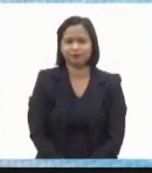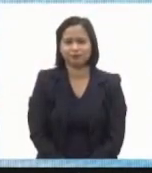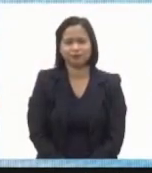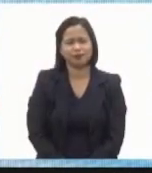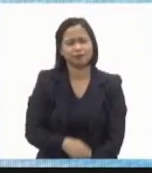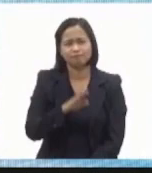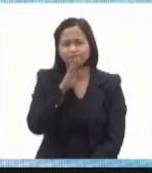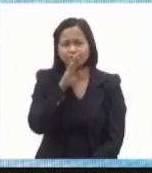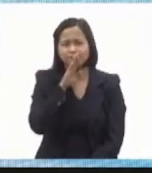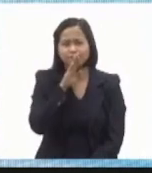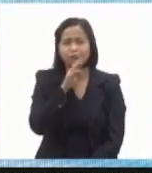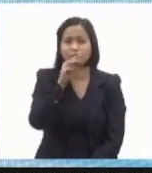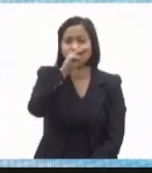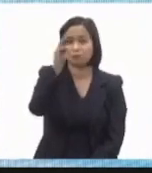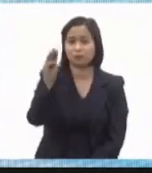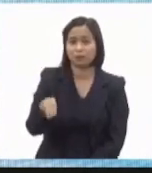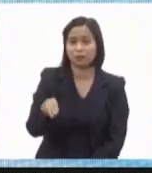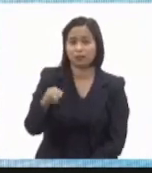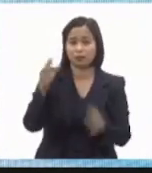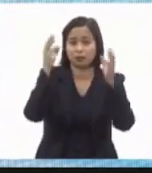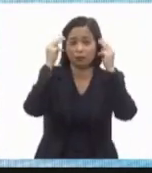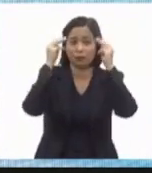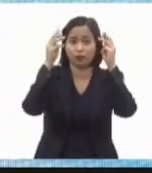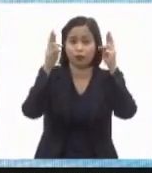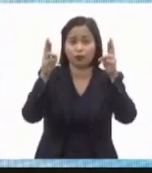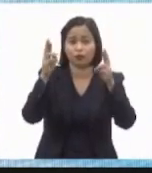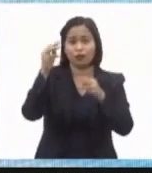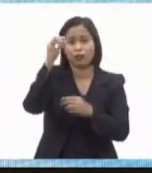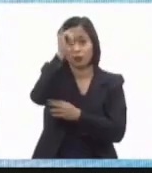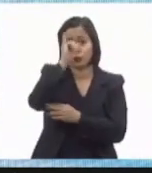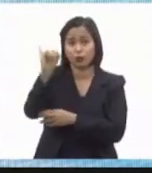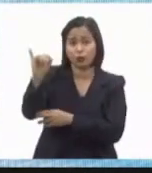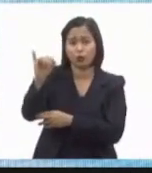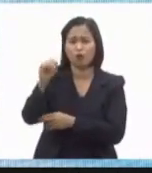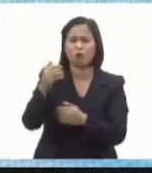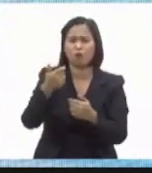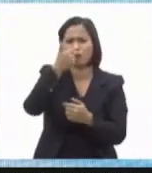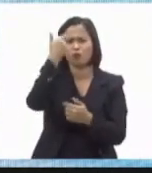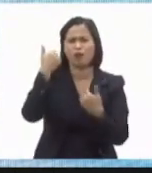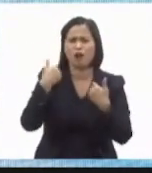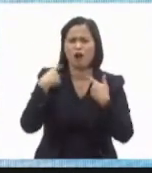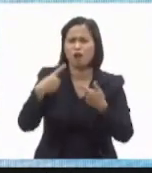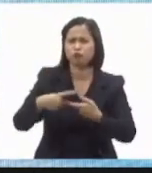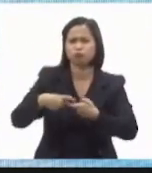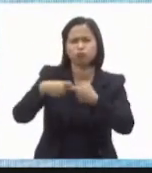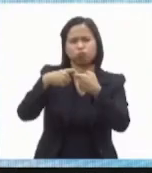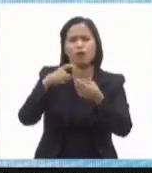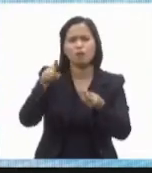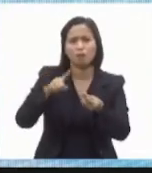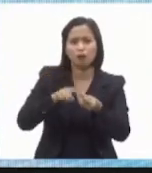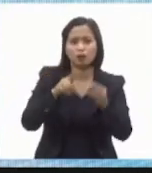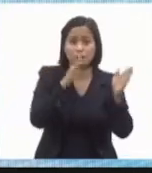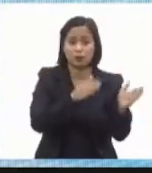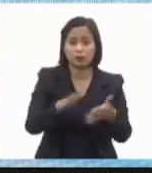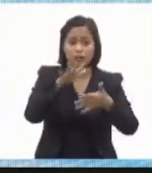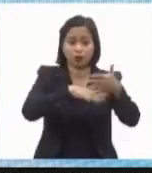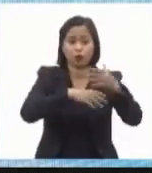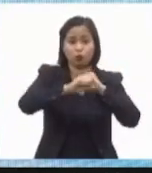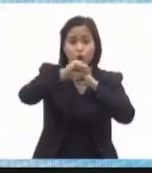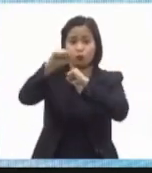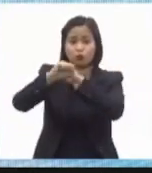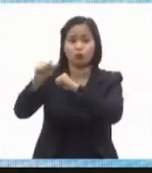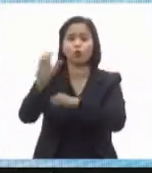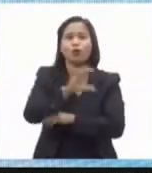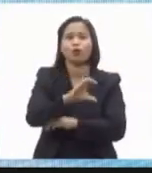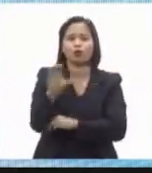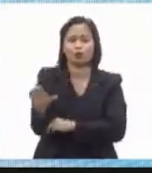Dismayado si Manila Mayor Isko Moreno at tumatakbong Pangulo matapos maudlot ang natakdasanan niyang pangangampanya sa lungsod ng Caloocan.